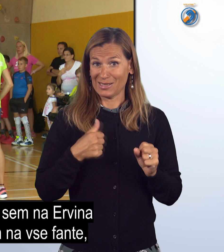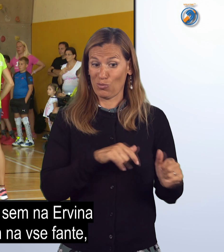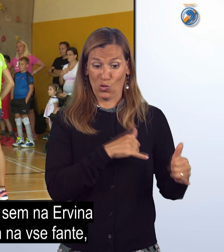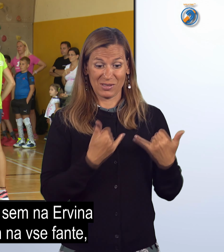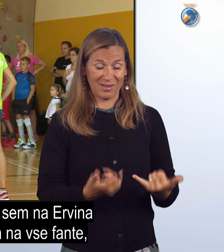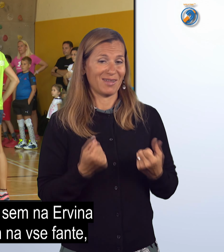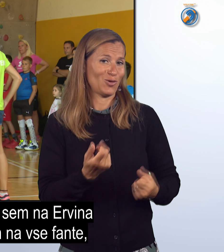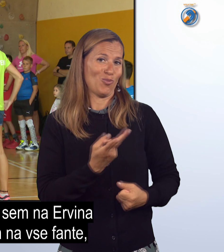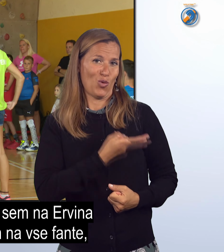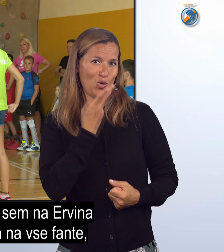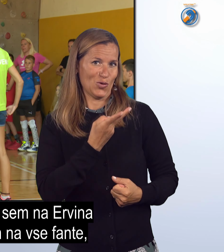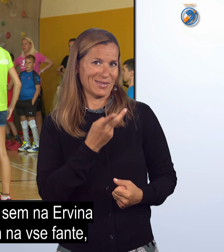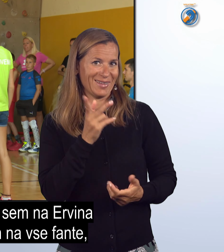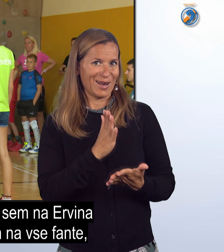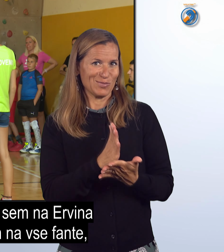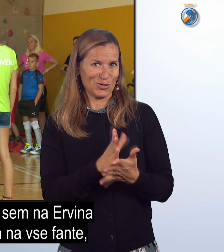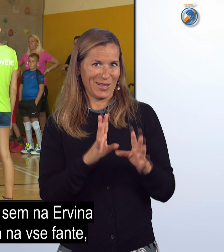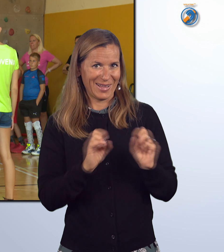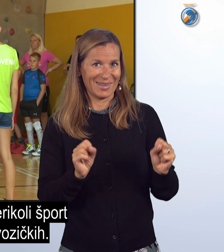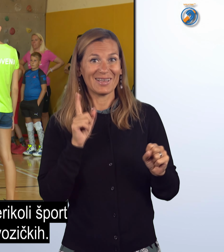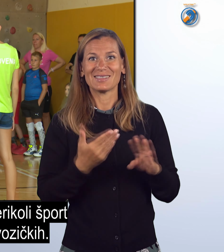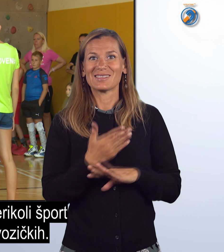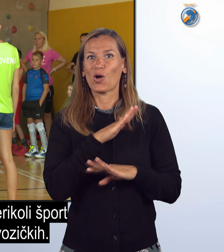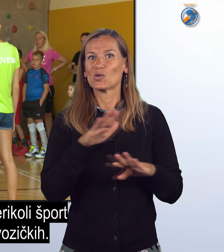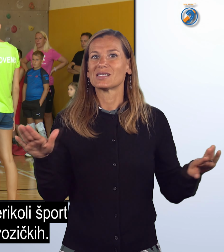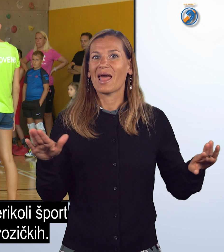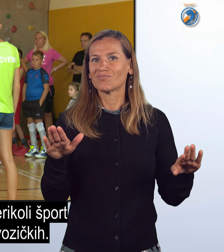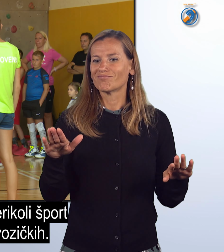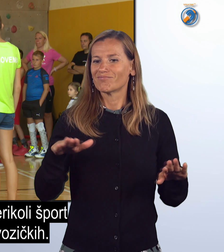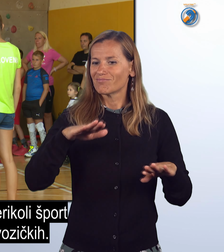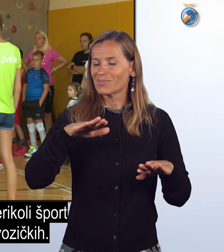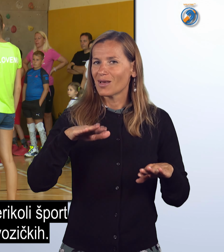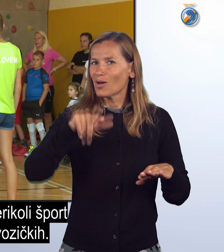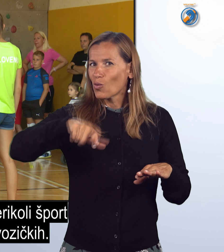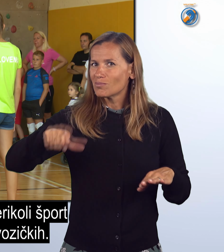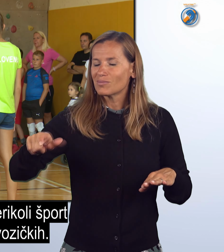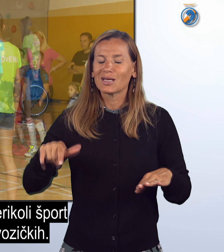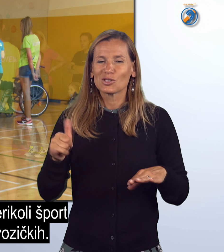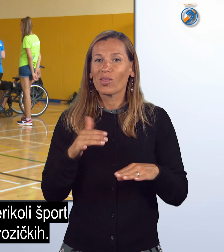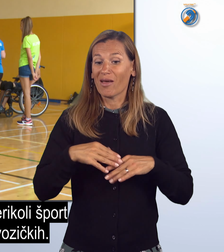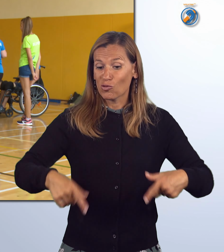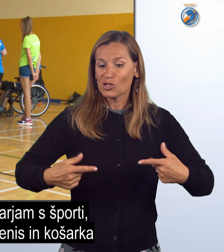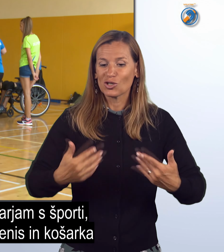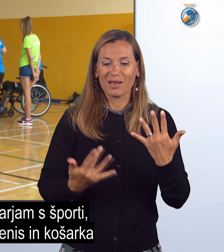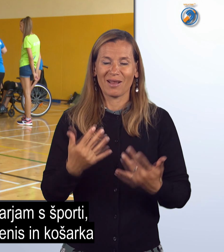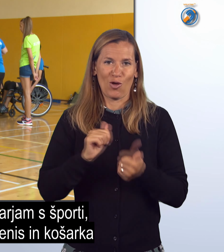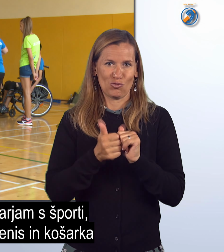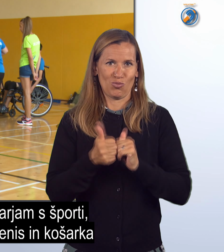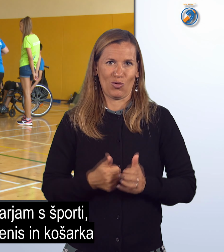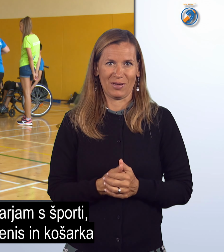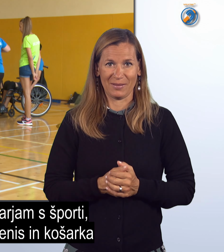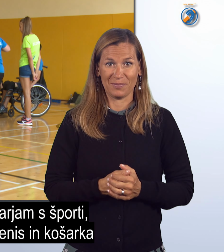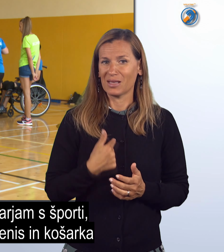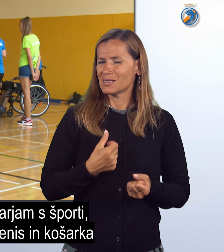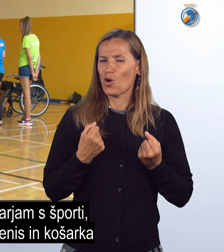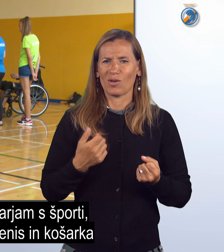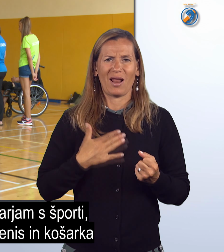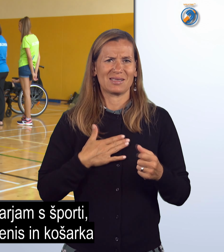naredili to zdaj. In tudi za vse te fante, ki igrajo kjerkol šport, ki so na vozičkih. Zelo, se ukvarjam za